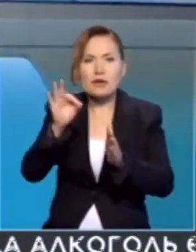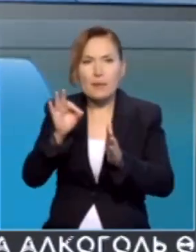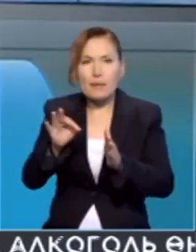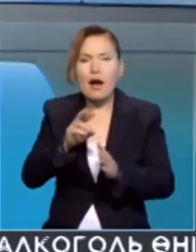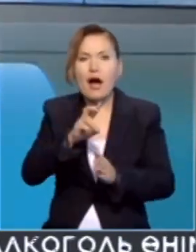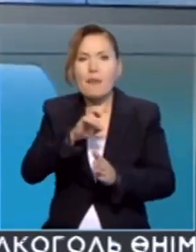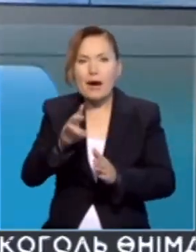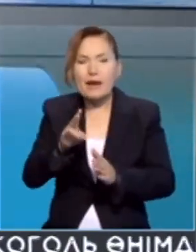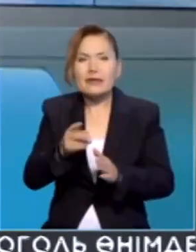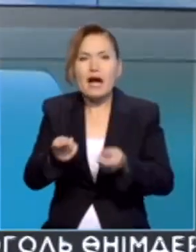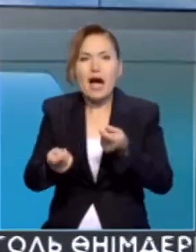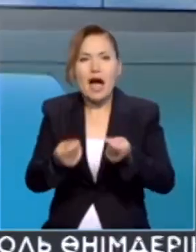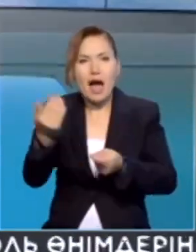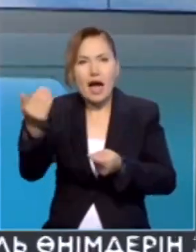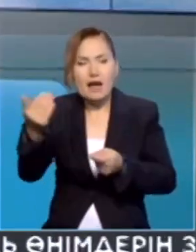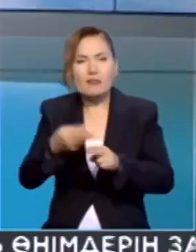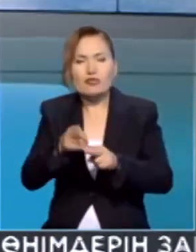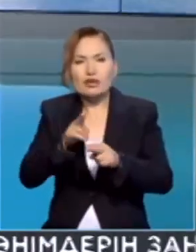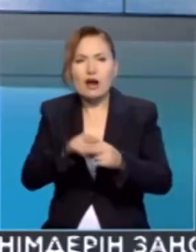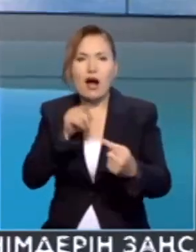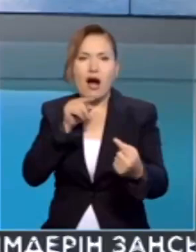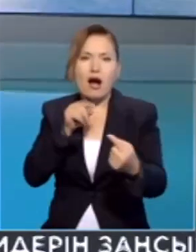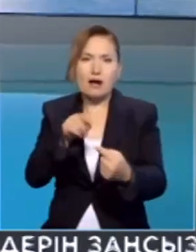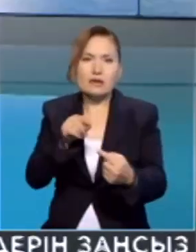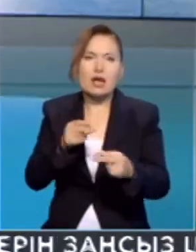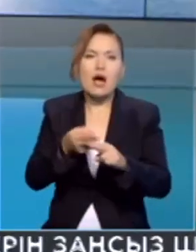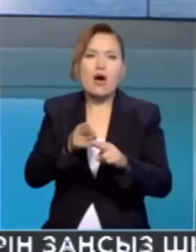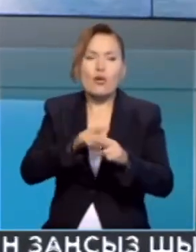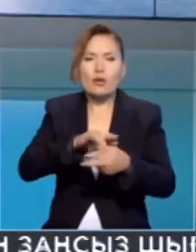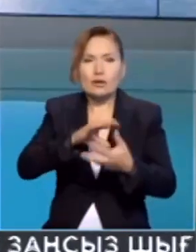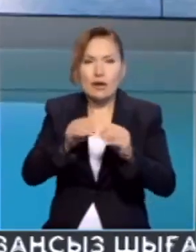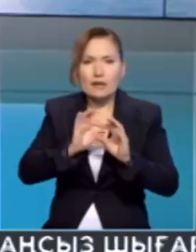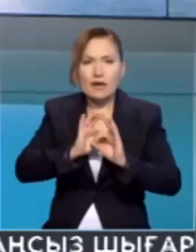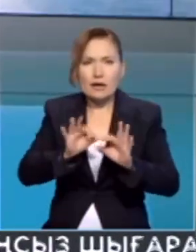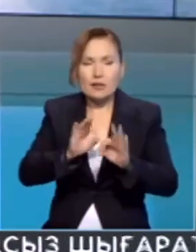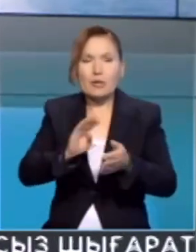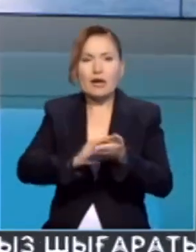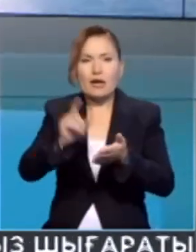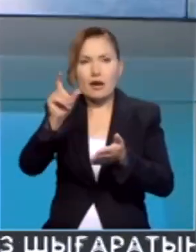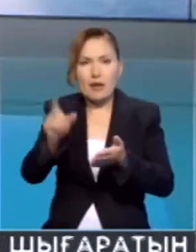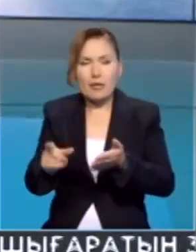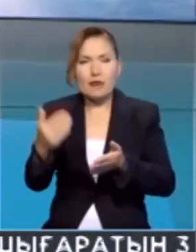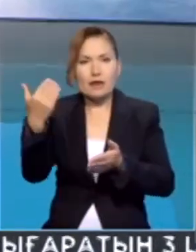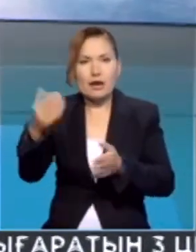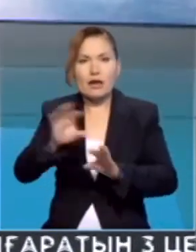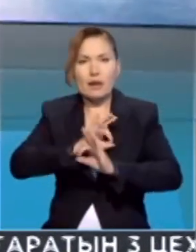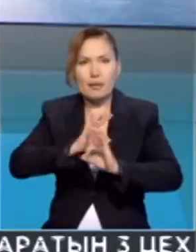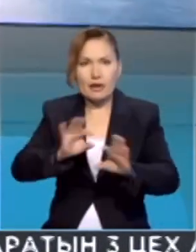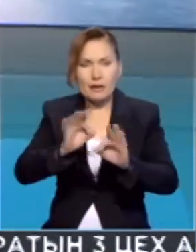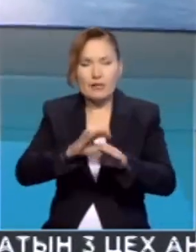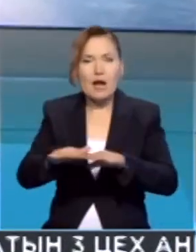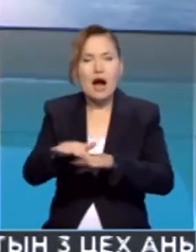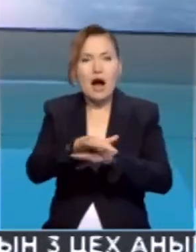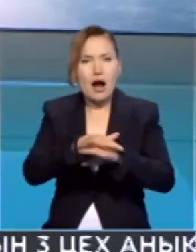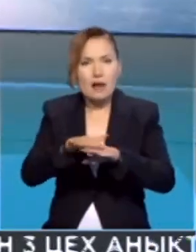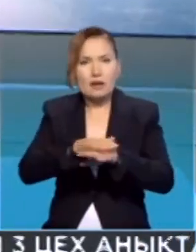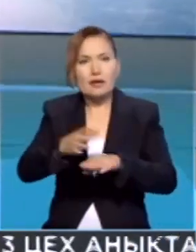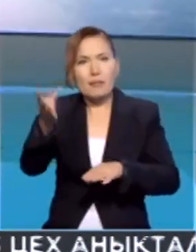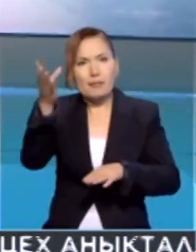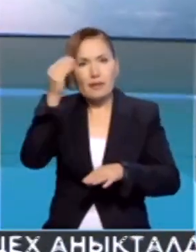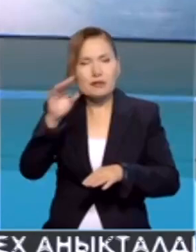akımşılığının inflyasyonun tijeu bağıtındağı hareketine köngülder tolmaytın aytkan. Menşikti tilşimiz Jalgas Sadıbekulu tırgındardın oyun tıngdap